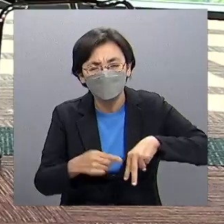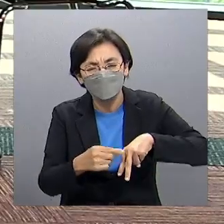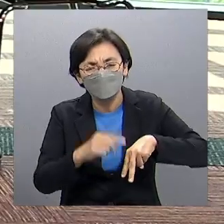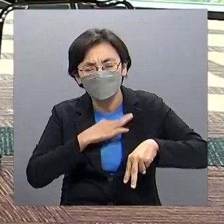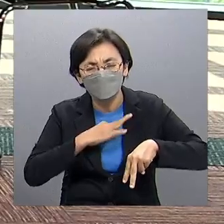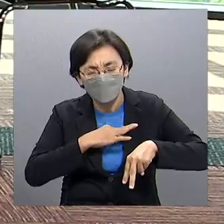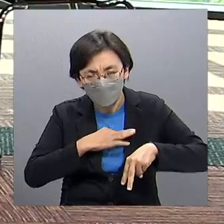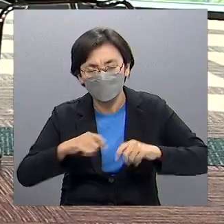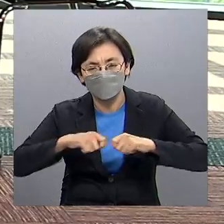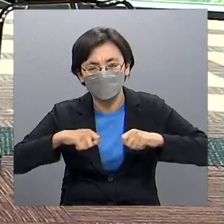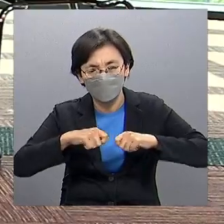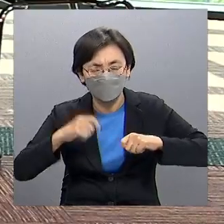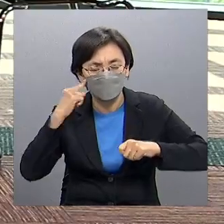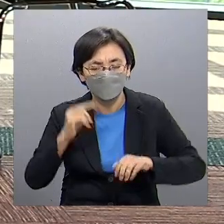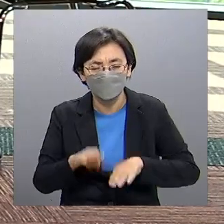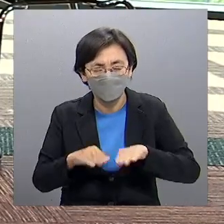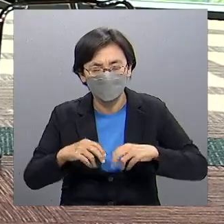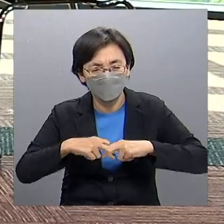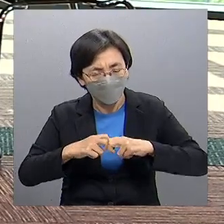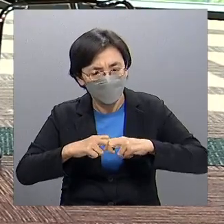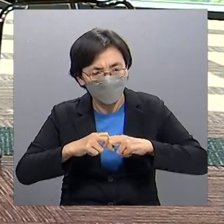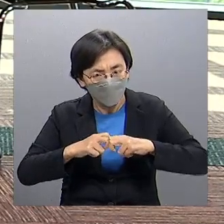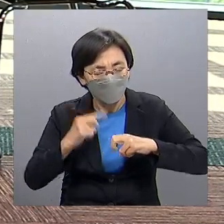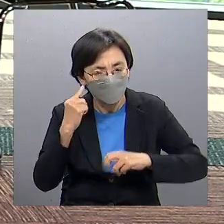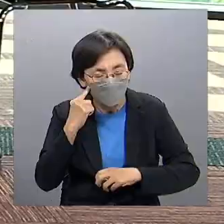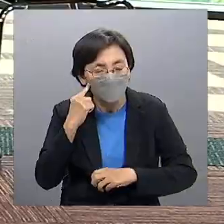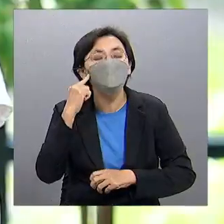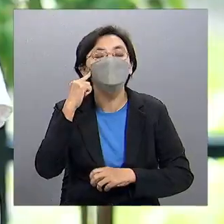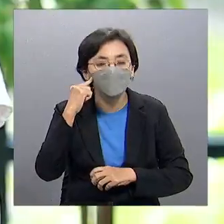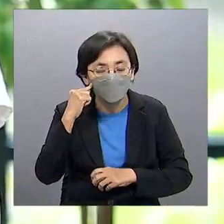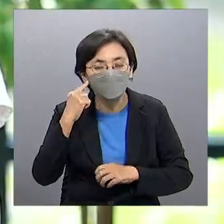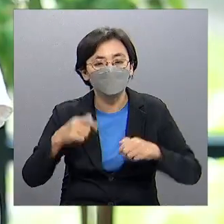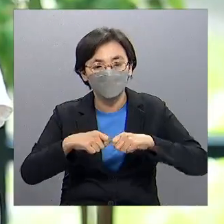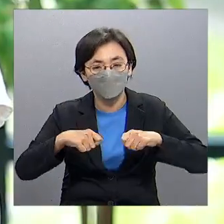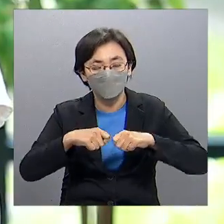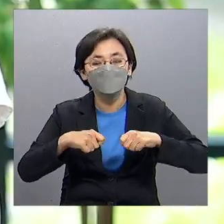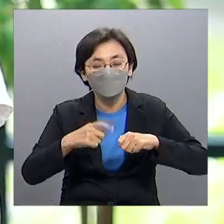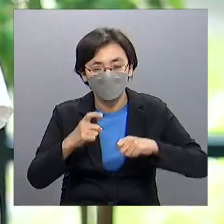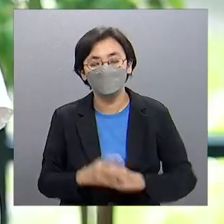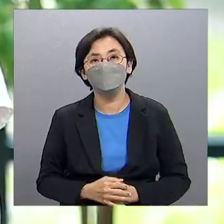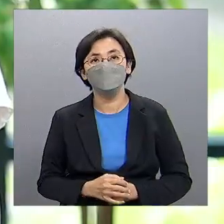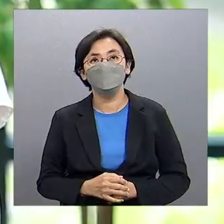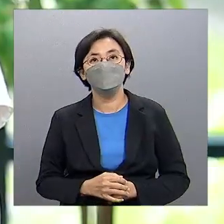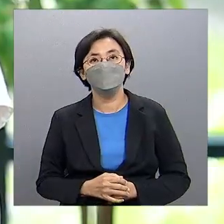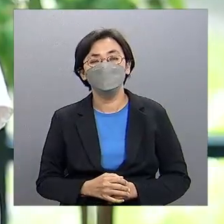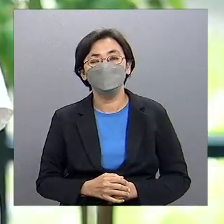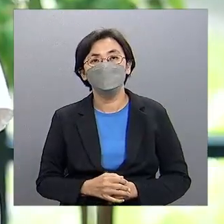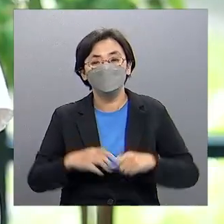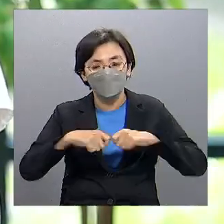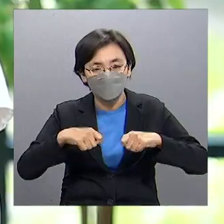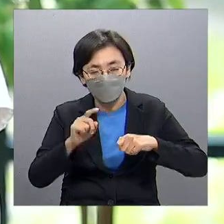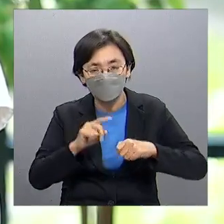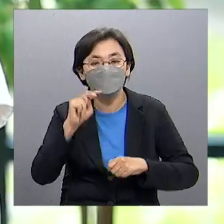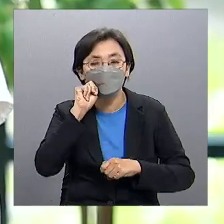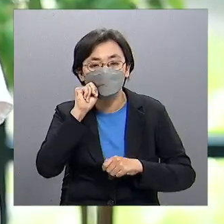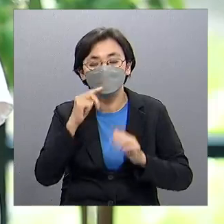ได้ยินเสียง ก๊อกแกร็บเนี่ยแสดงว่าร่างกายของเราเนี่ยเริ่มมีเส้นเอ็นที่แก่แล้ว ค่ะ เพราะฉะนั้นต้องมีการกินน้ำสมุนไพรบ้างช่วยให้เลือดลม